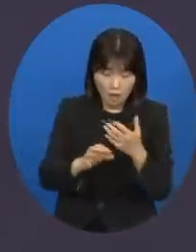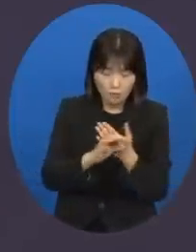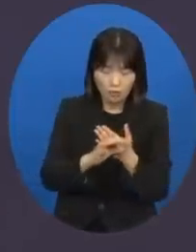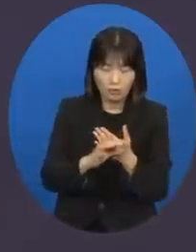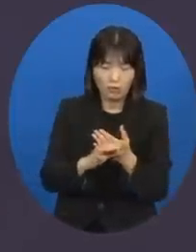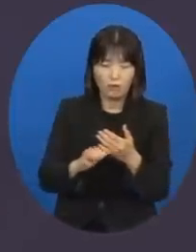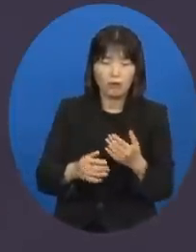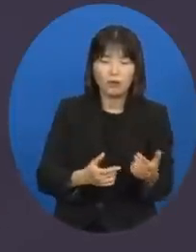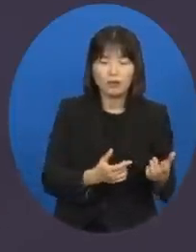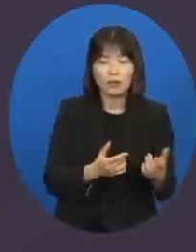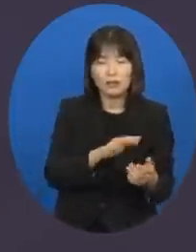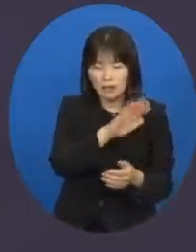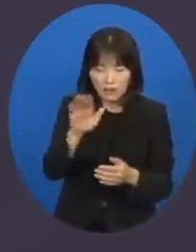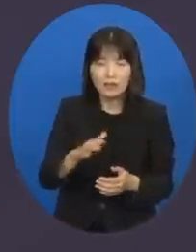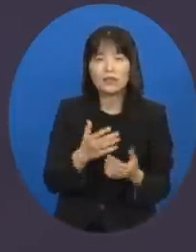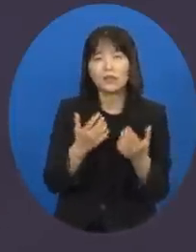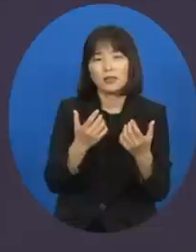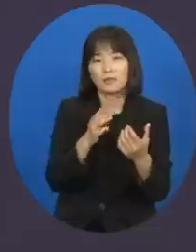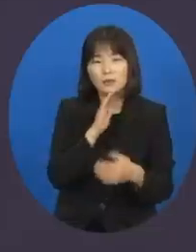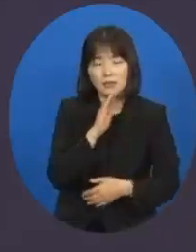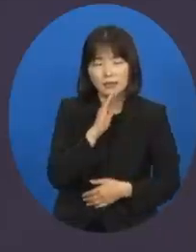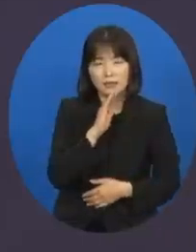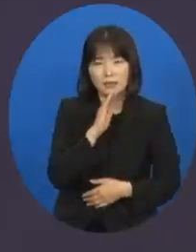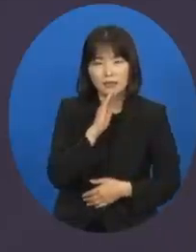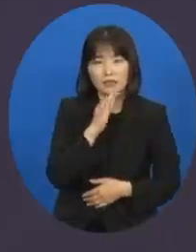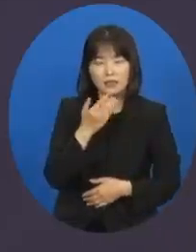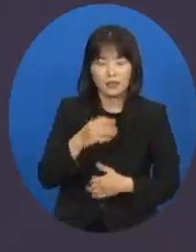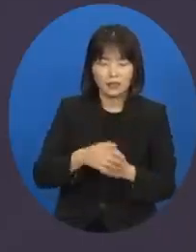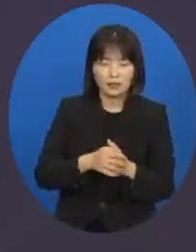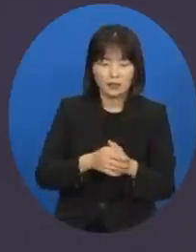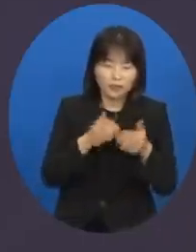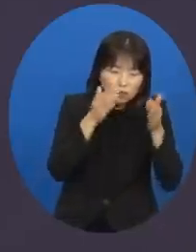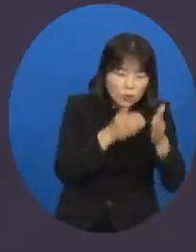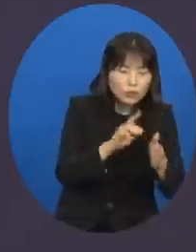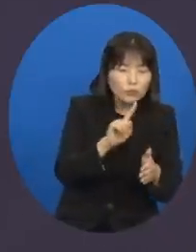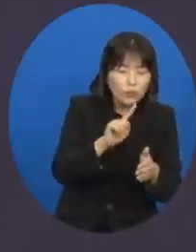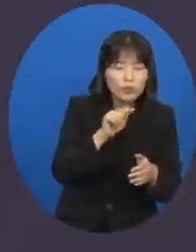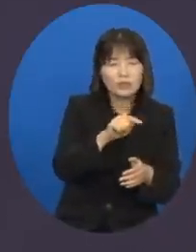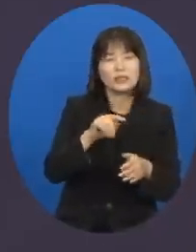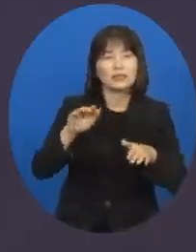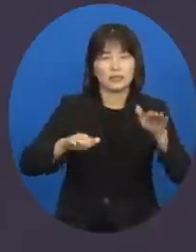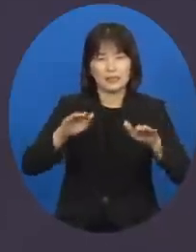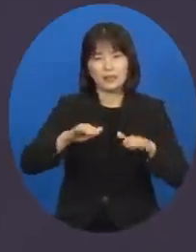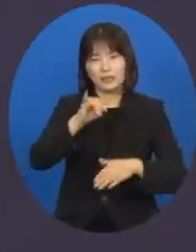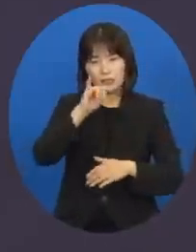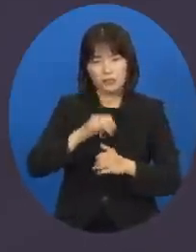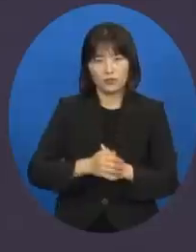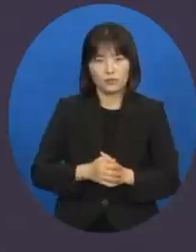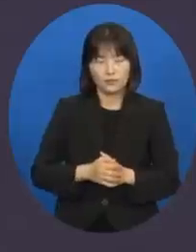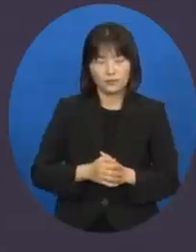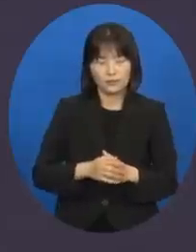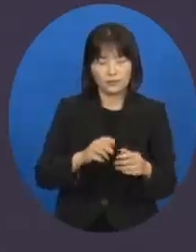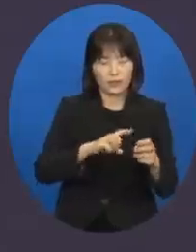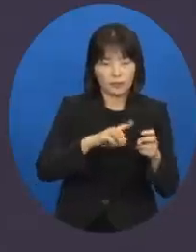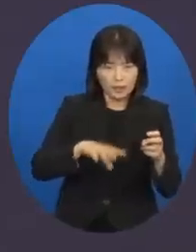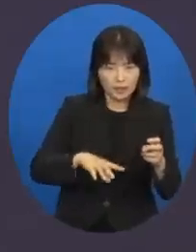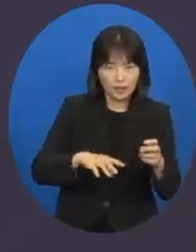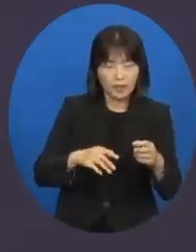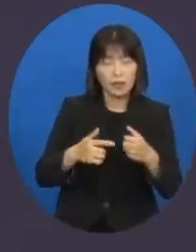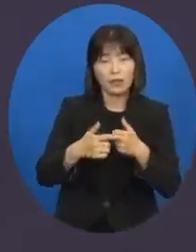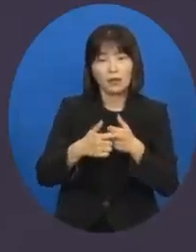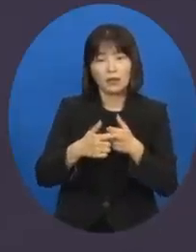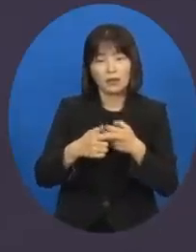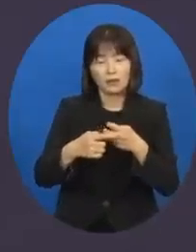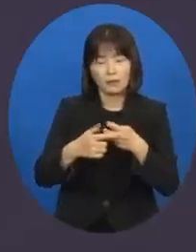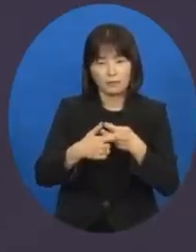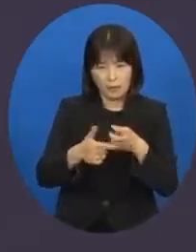얘기죠. 관점에 따라 어디에 초점을 맞췄냐, 그게 차이가 있는 것이죠. 마태와 마가는 같이 이